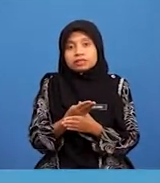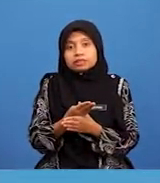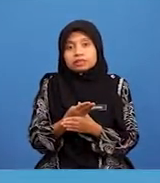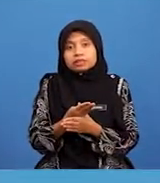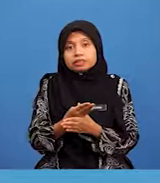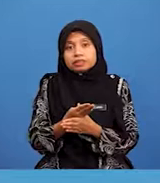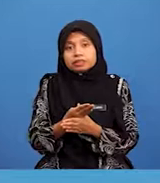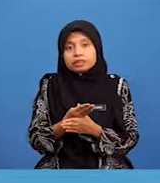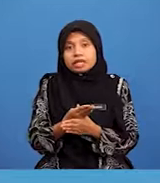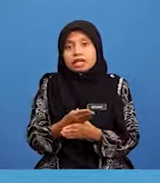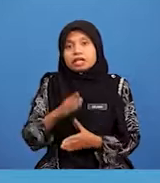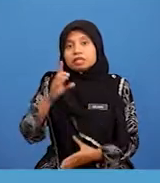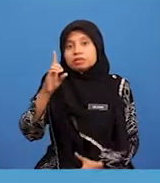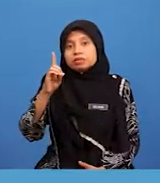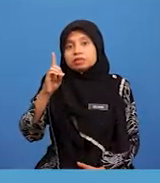RM1,600. Deposit kadar bayaran